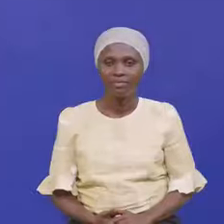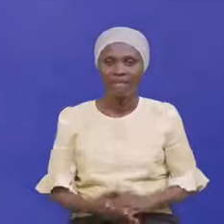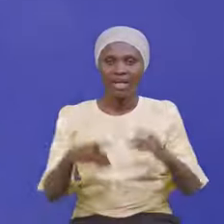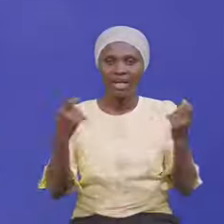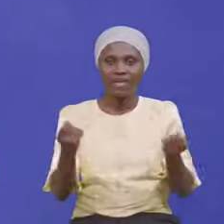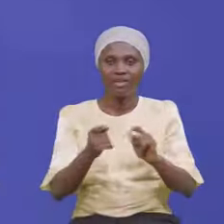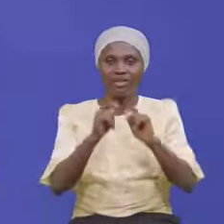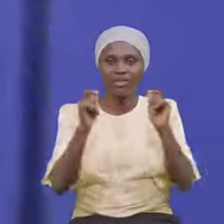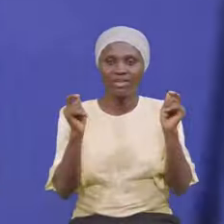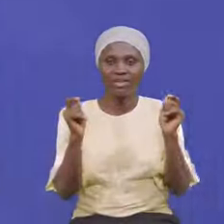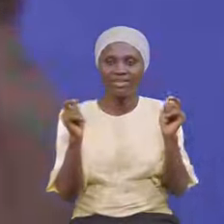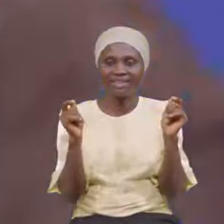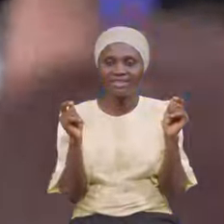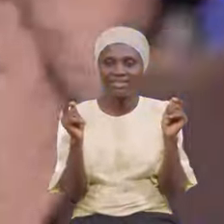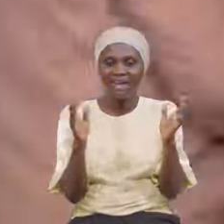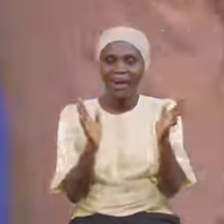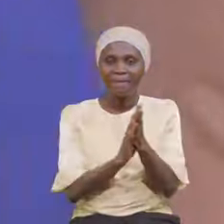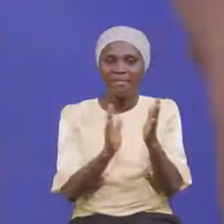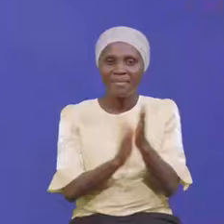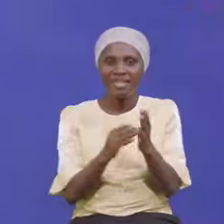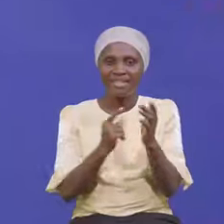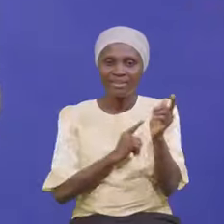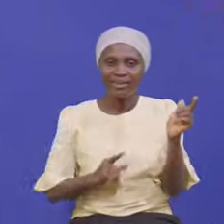Hallelujah. Hallelujah. Praise the Lord.